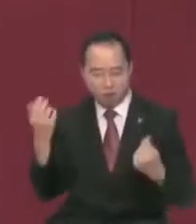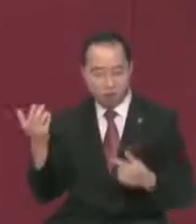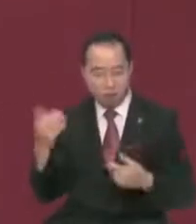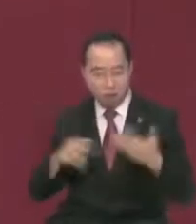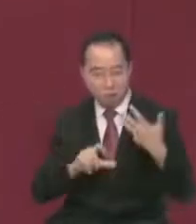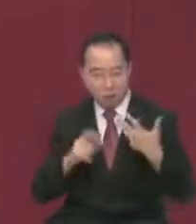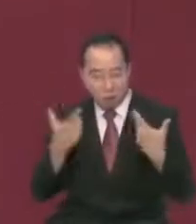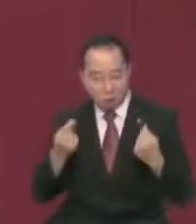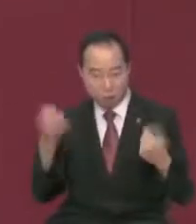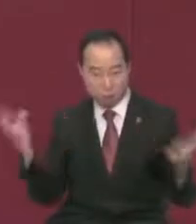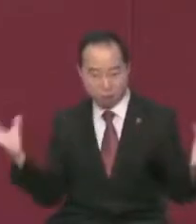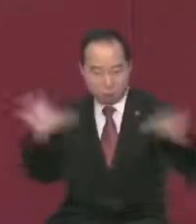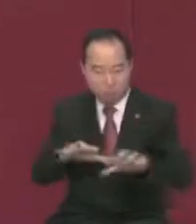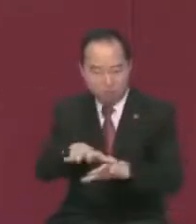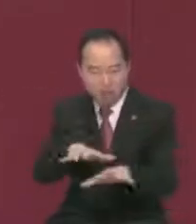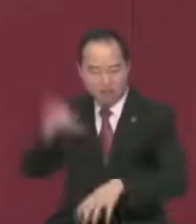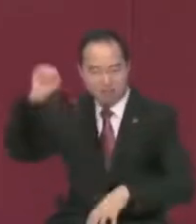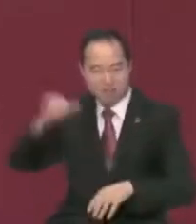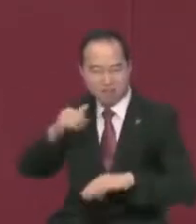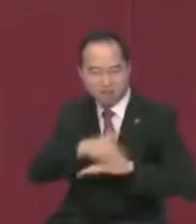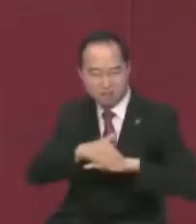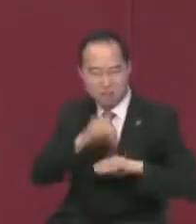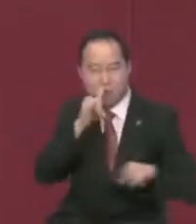국민의 생명보다 우선하는 것은 없습니다.